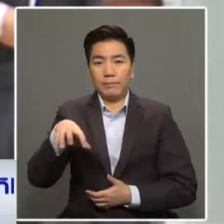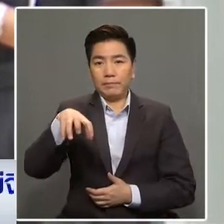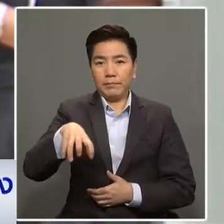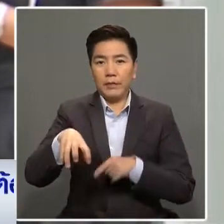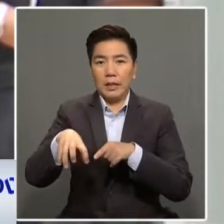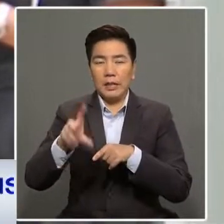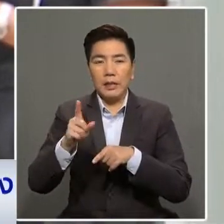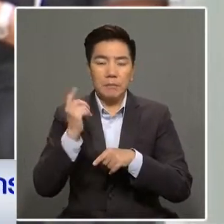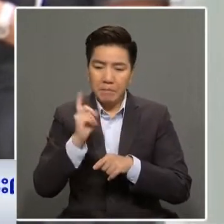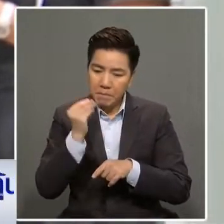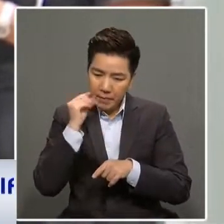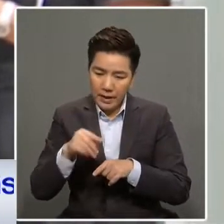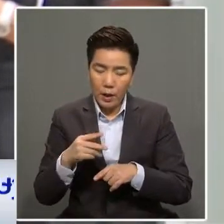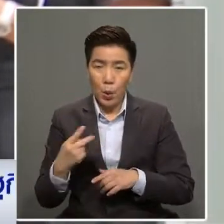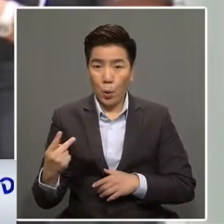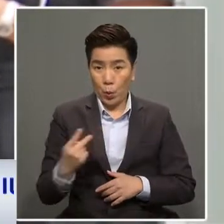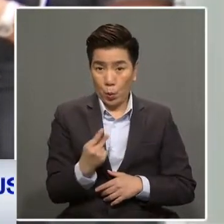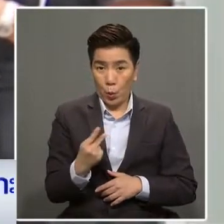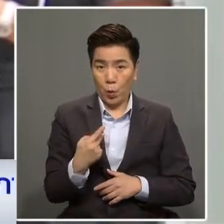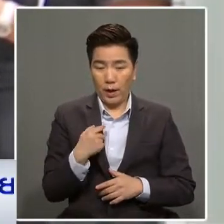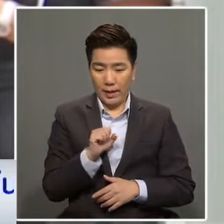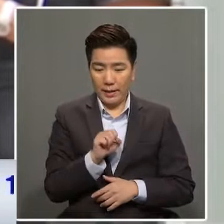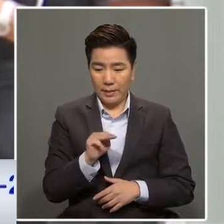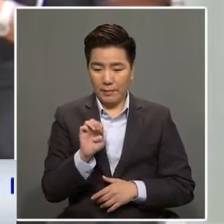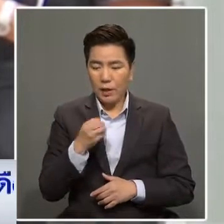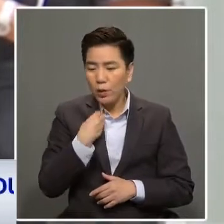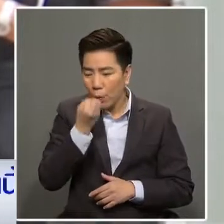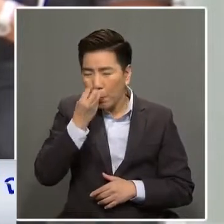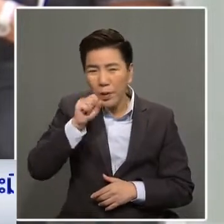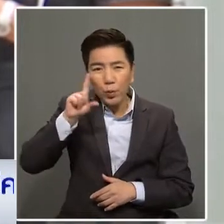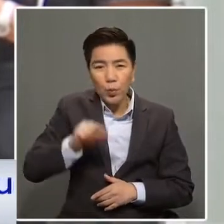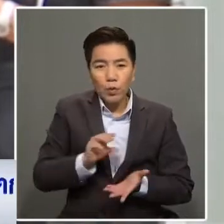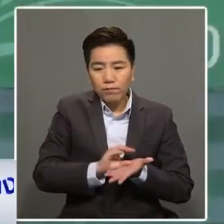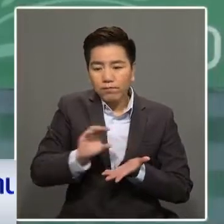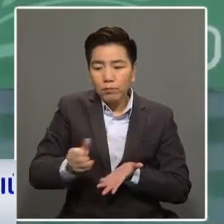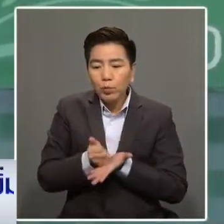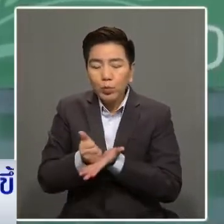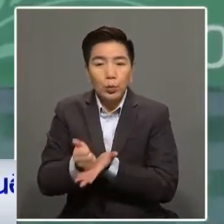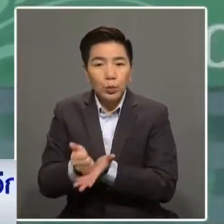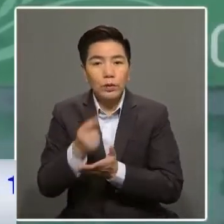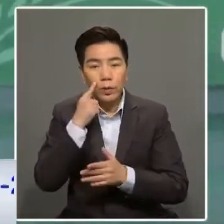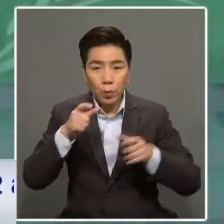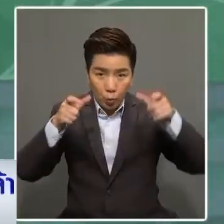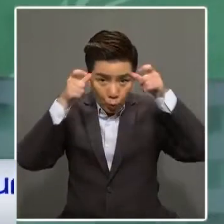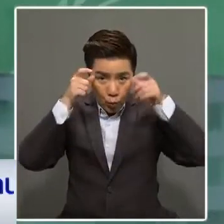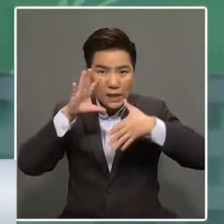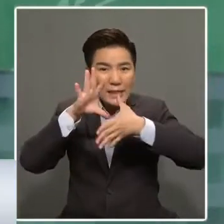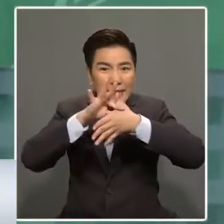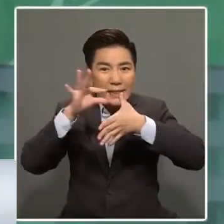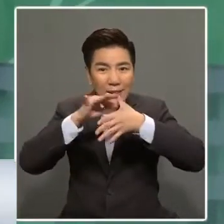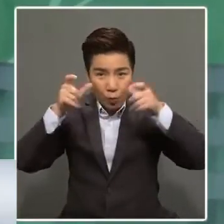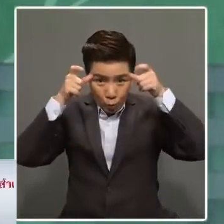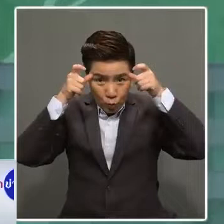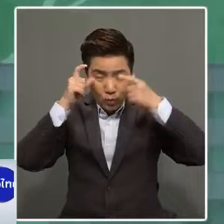นนี้จะเป็นลูกค้าที่กู้ SME และเราช่วยซอฟต์โลนในช่วงเสริมสภาพคล่องในช่วงโควิดค่ะเลี้ยงโคเนื้อแล้วก็ส